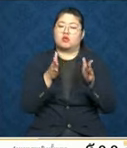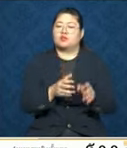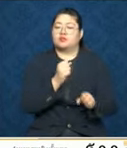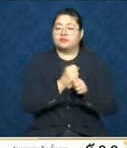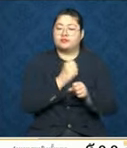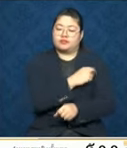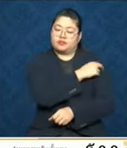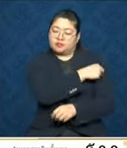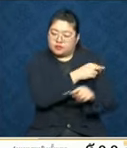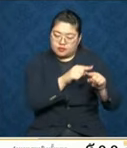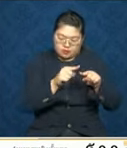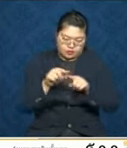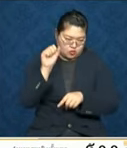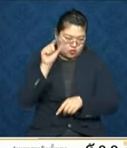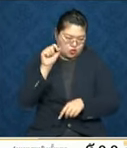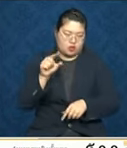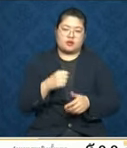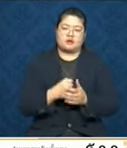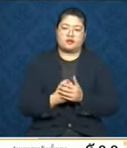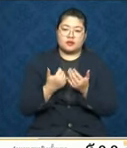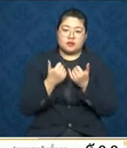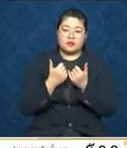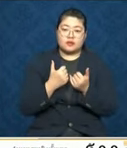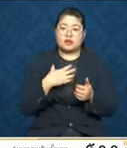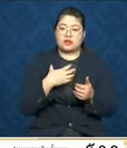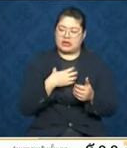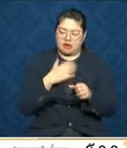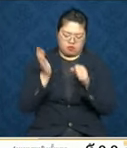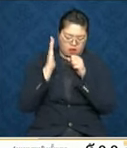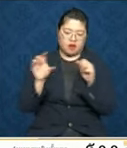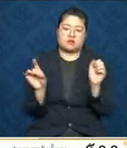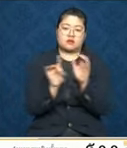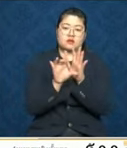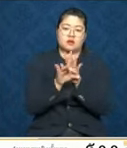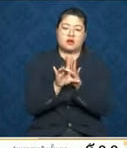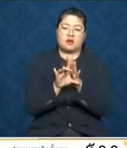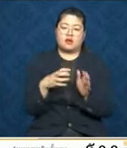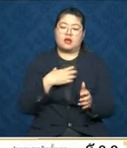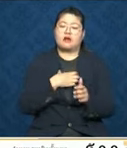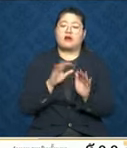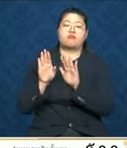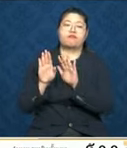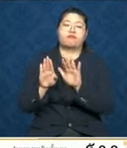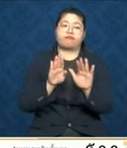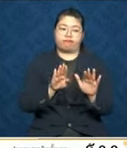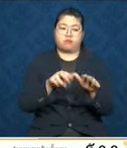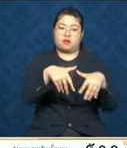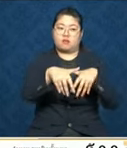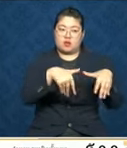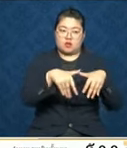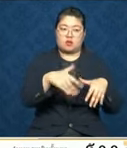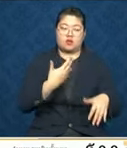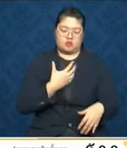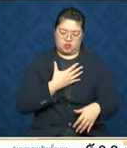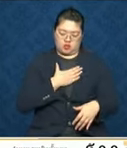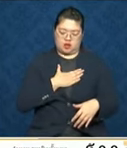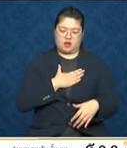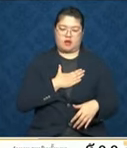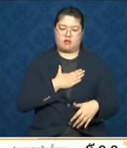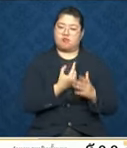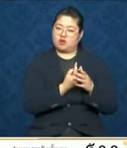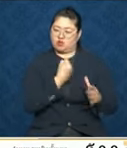แพทย์โดยด่วนดิฉันก็จะขอหารือเรื่องนี้เป็นครั้งสุดท้ายนะคะขอให้พี่น้องชาวปรางกู่ได้รับทราบว่าผู้แ